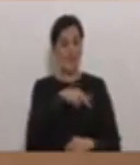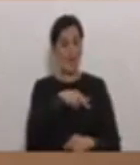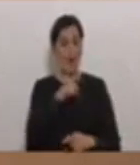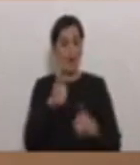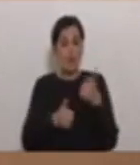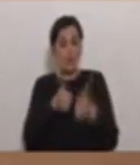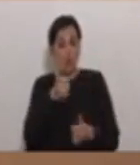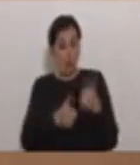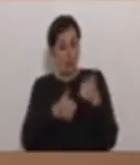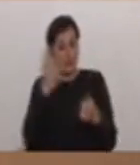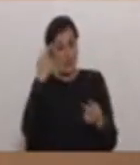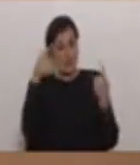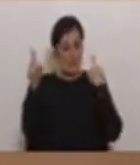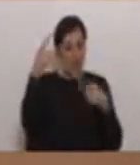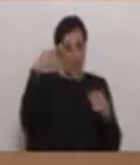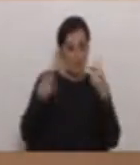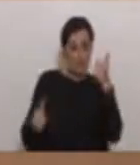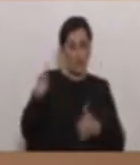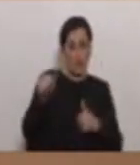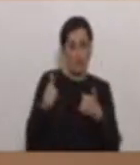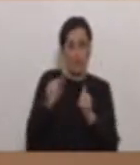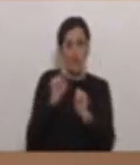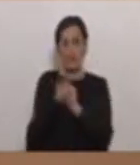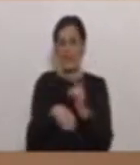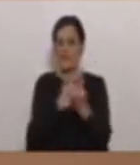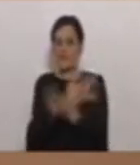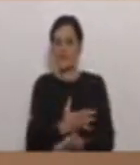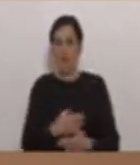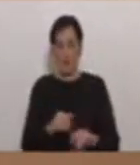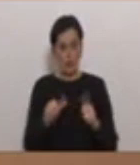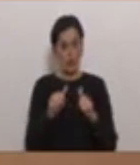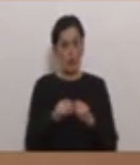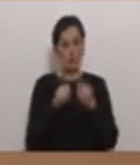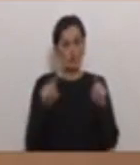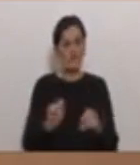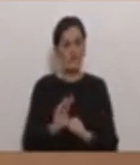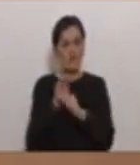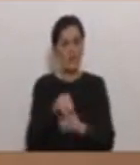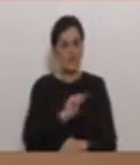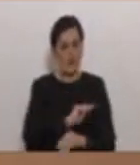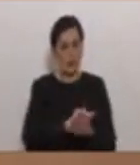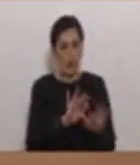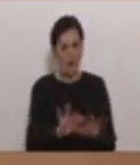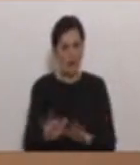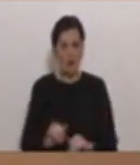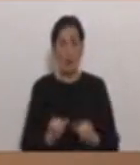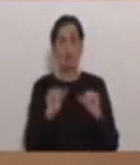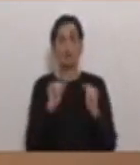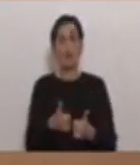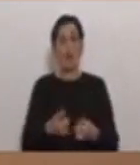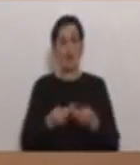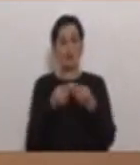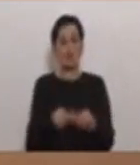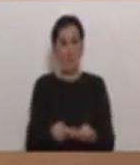ჰქონდეს იდეების. Როგორ დავამარცხებდით სიღარიბეს, როგორ შევქმნიდით დამატებით სამუშაო ადგილებს, როგორ შემოვიტანდით უფრო